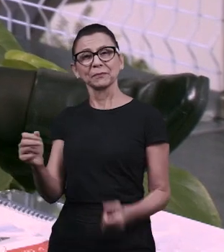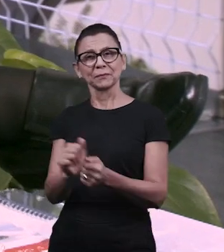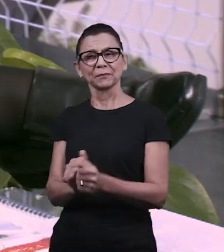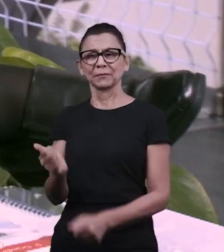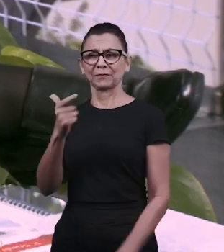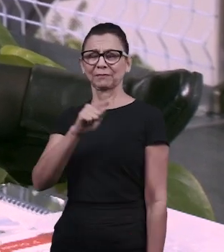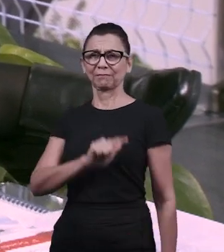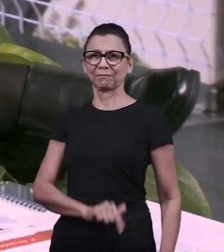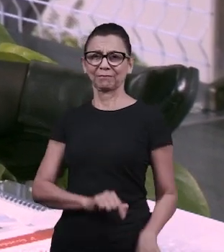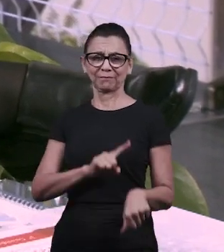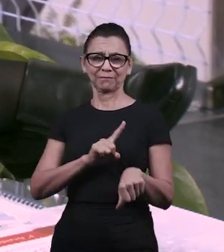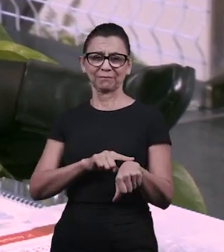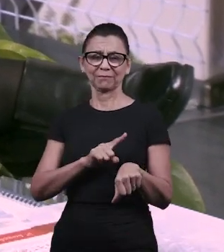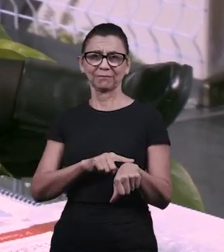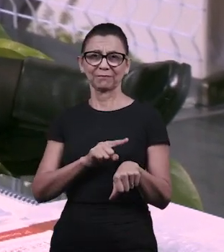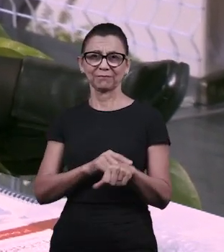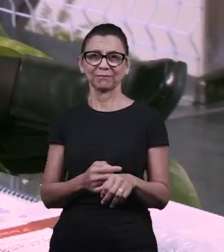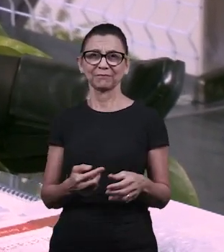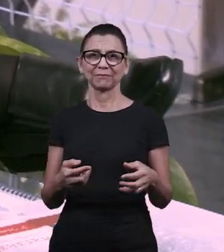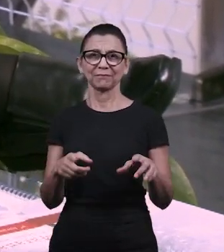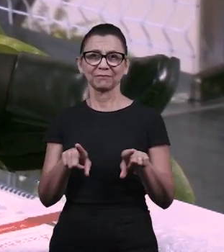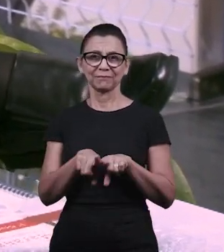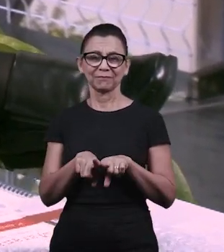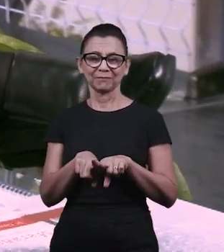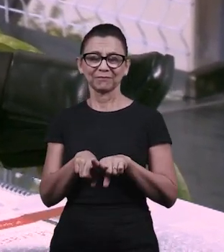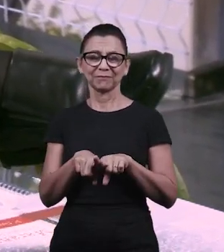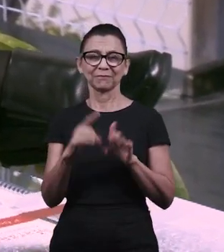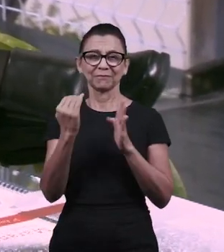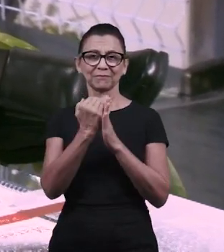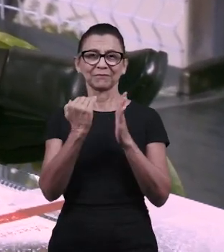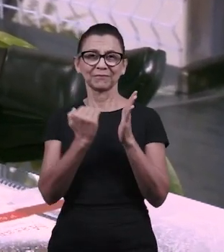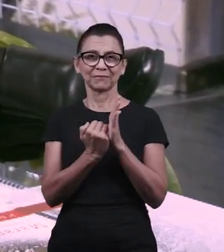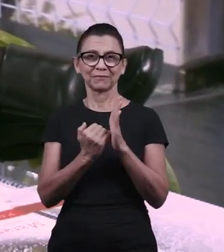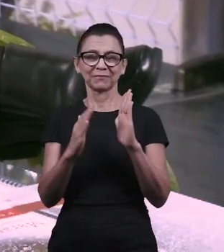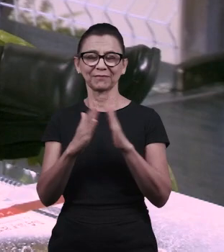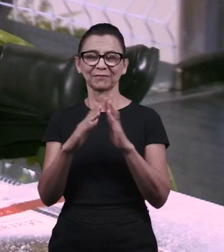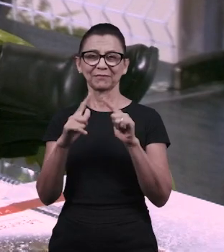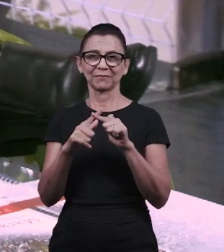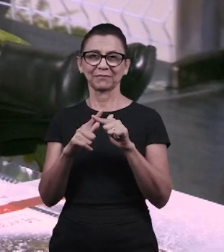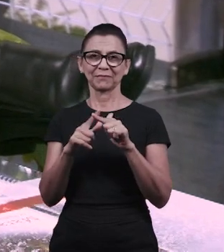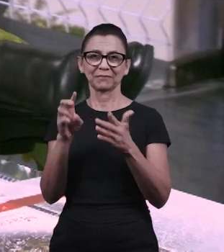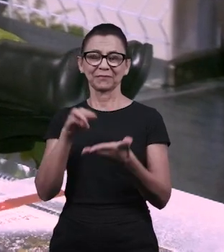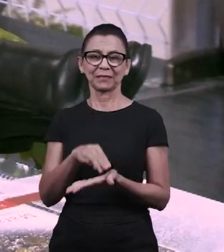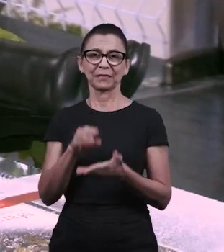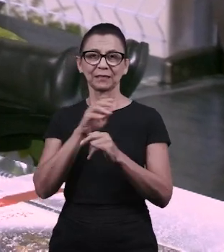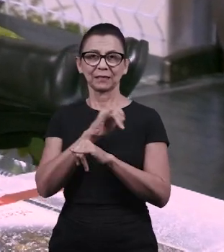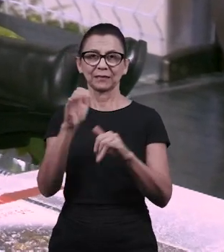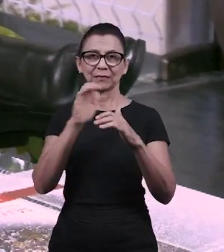будем вместе на еще одном издании программы Христианской Церкви Маранафа,